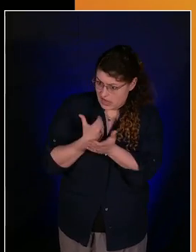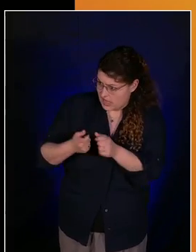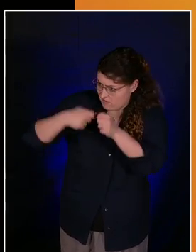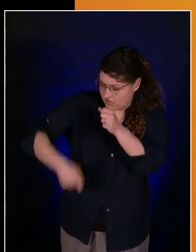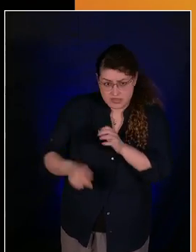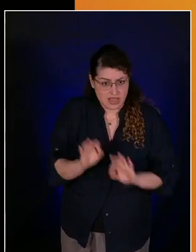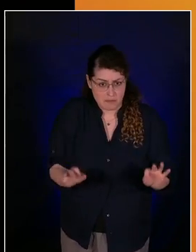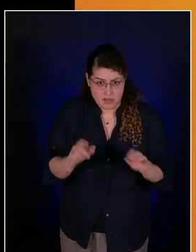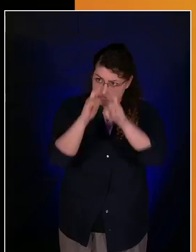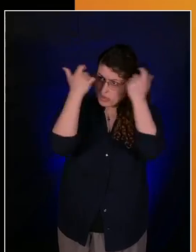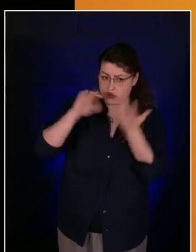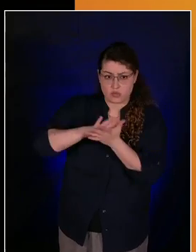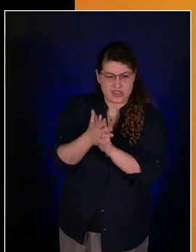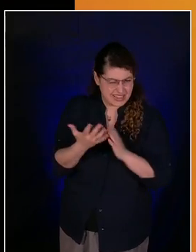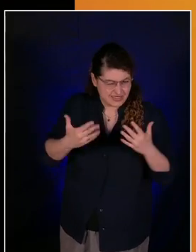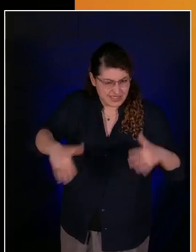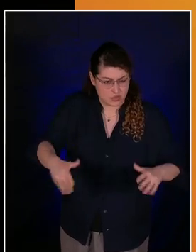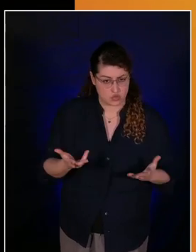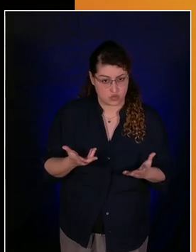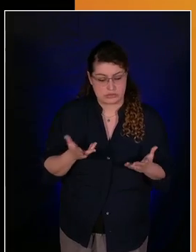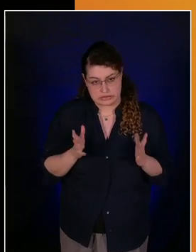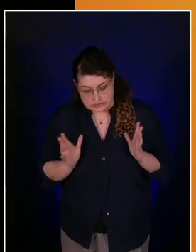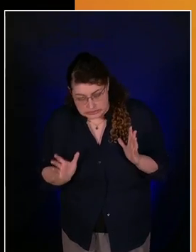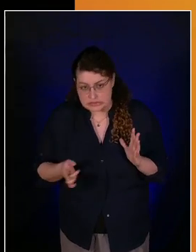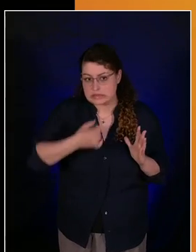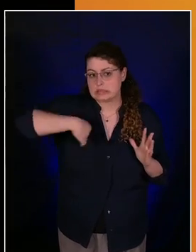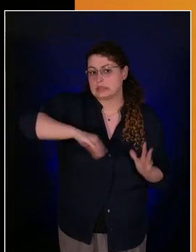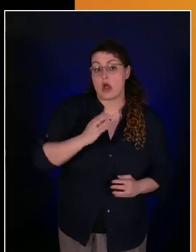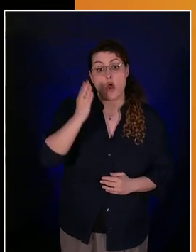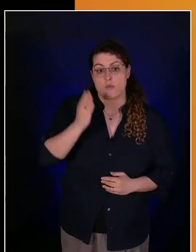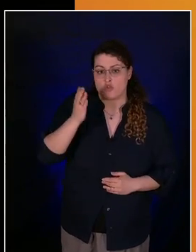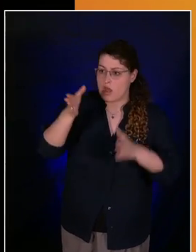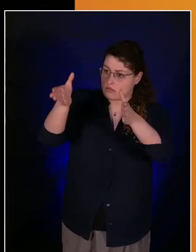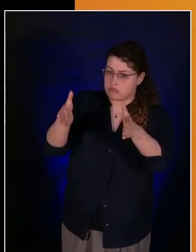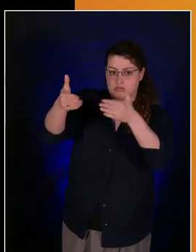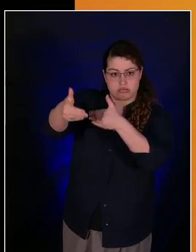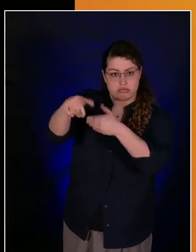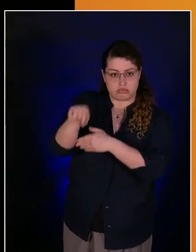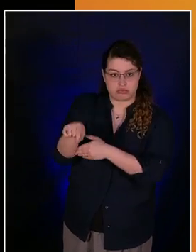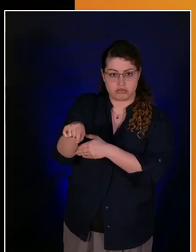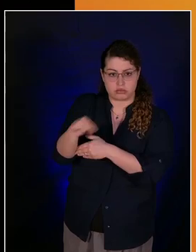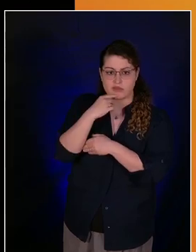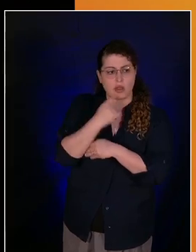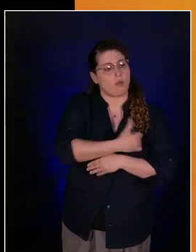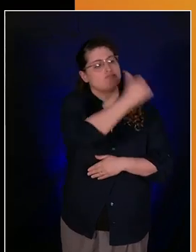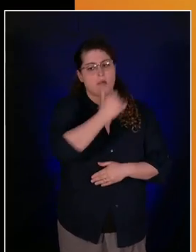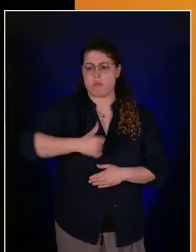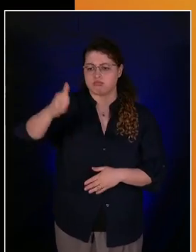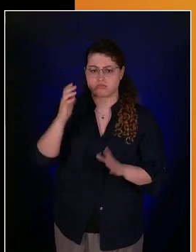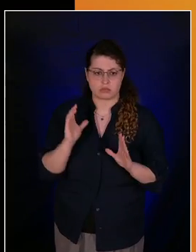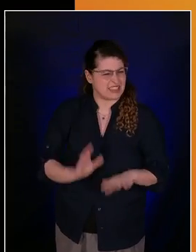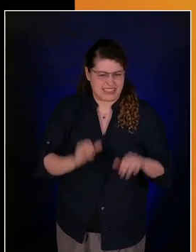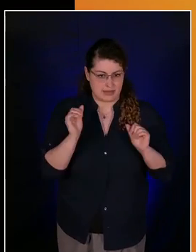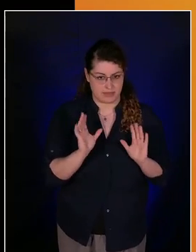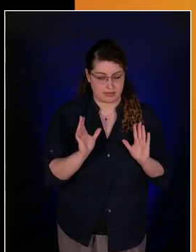sont en statut associatif et cetera et on a on a besoin d'une instance qui permet que ça soit pas juste chacun sa merde et donc de